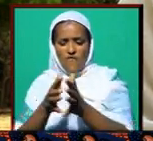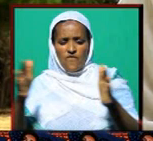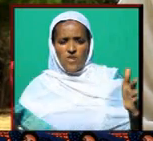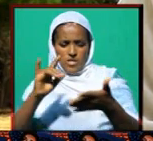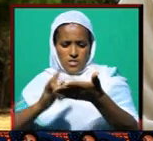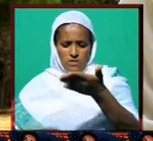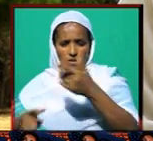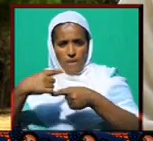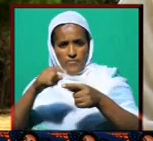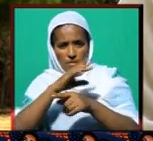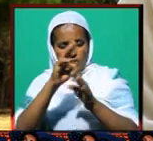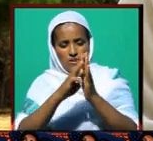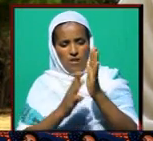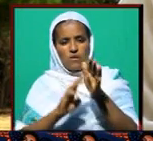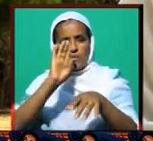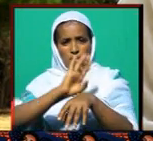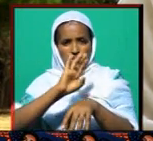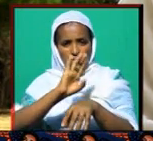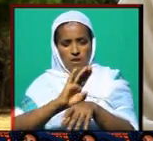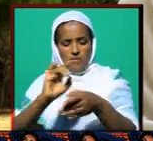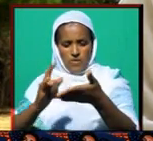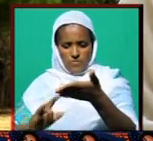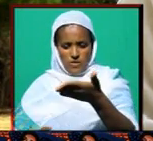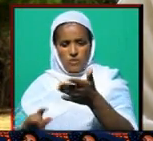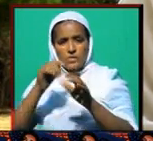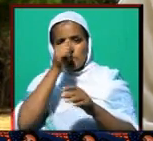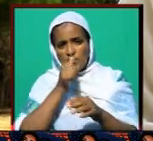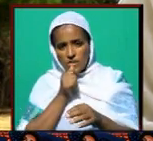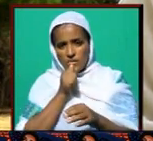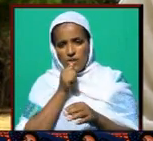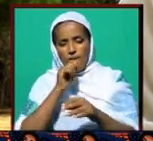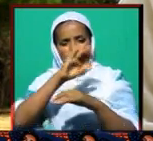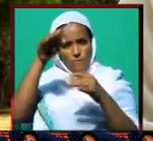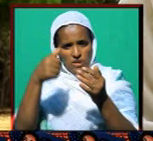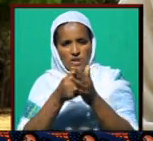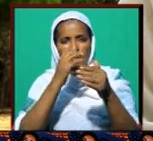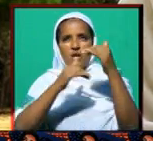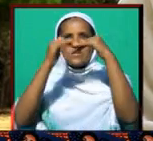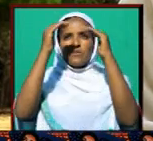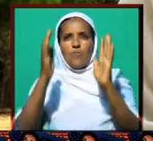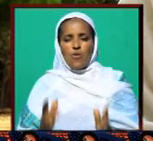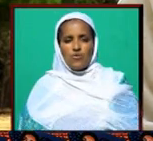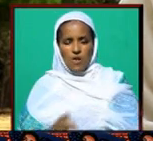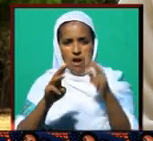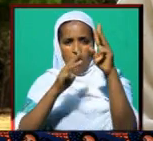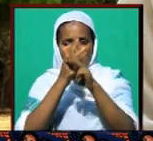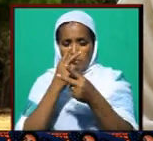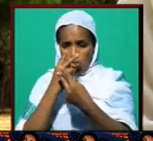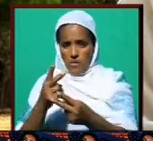የነገድነት አፈጻጽም ደግሞ ወደዚያ ሲሄድ ሰፊ ዝርዝር ያመጣልና ስርዓተ ቤተ ክርስቲያን በሚዘረዘርበት